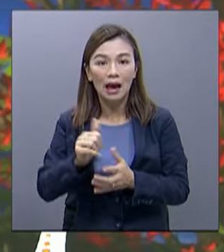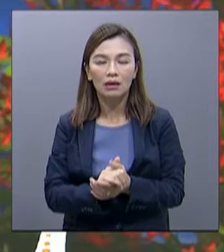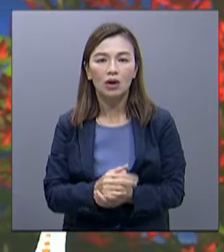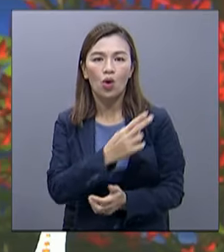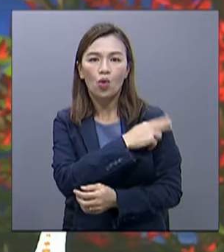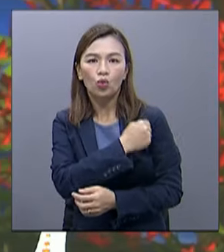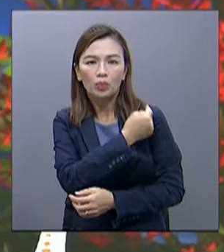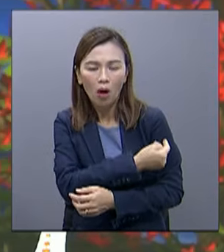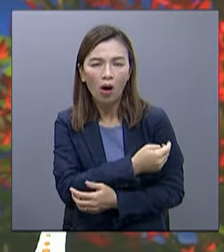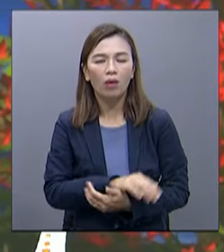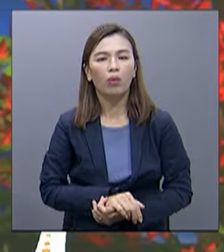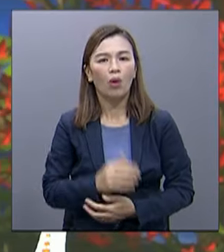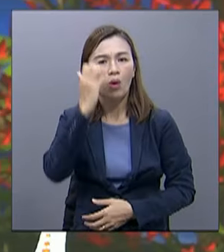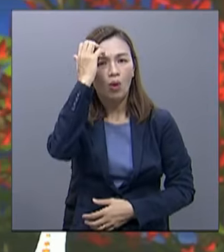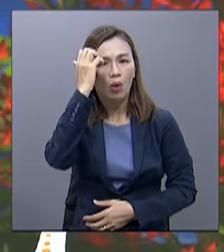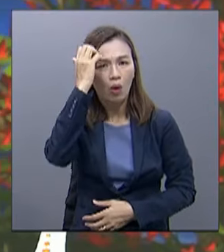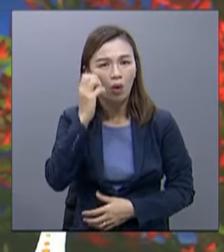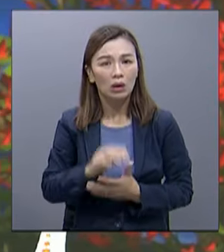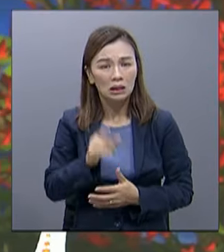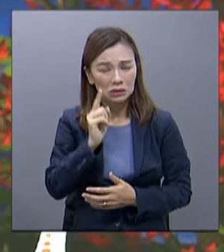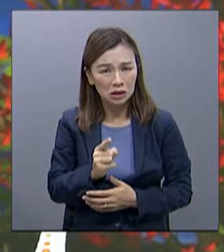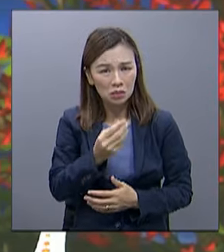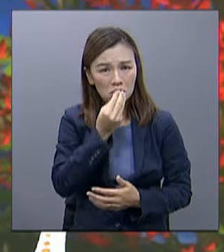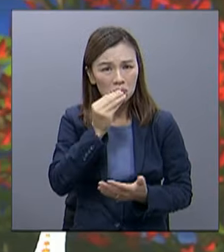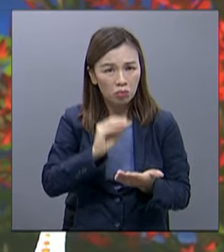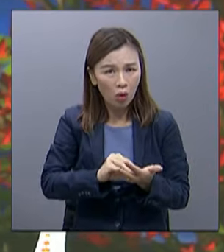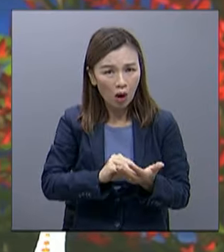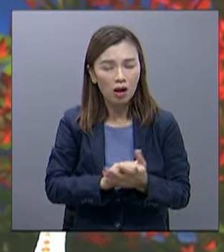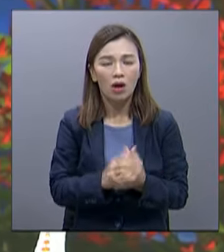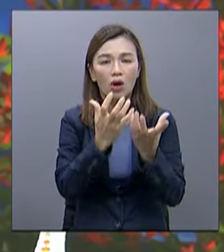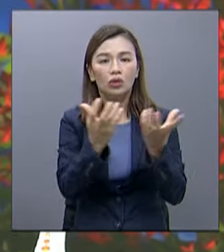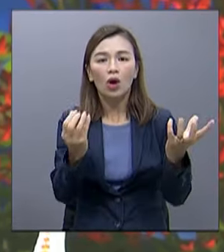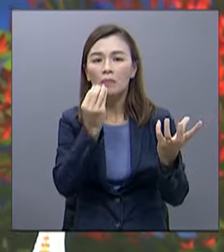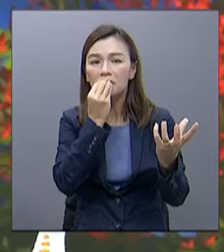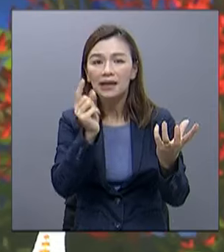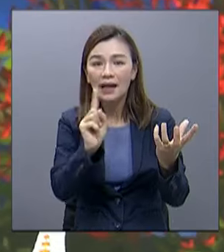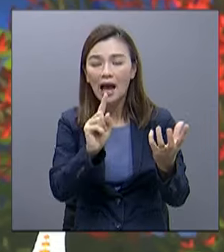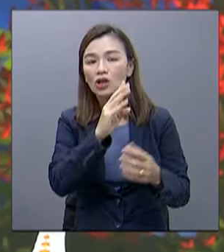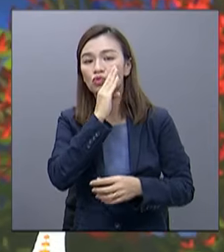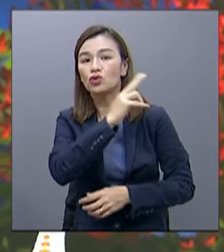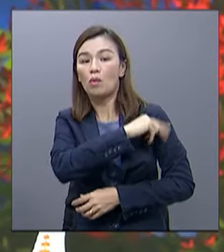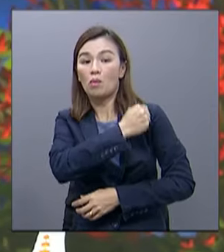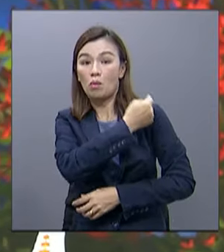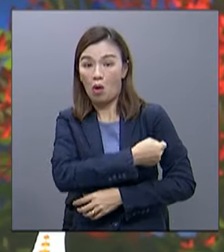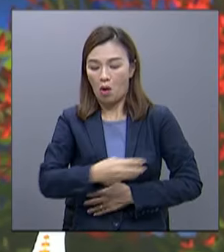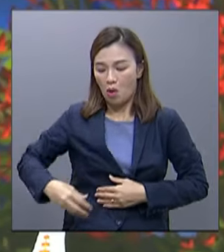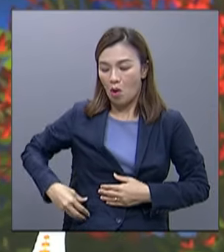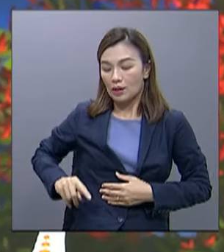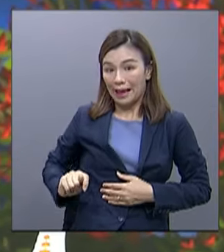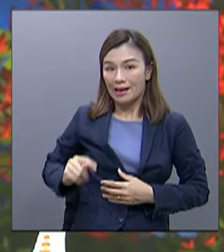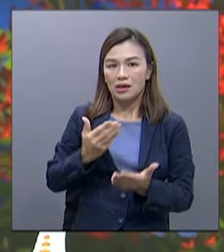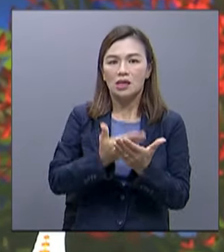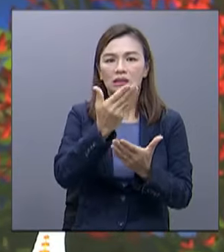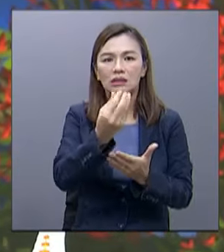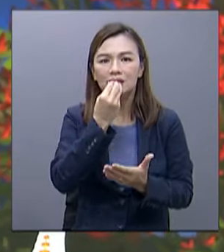เกาหัวแล้วนะครับแบบนี้มันมีจริงหรือเปล่าแล้วอาหารเสริมประเภทใดถ้าเป็นผู้ป่วยโดยเฉพาะผู้ป่วยในโรคไตไม่ควรซื้อมากิน